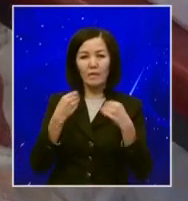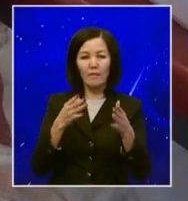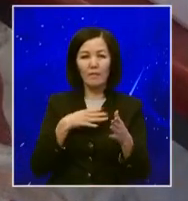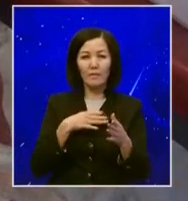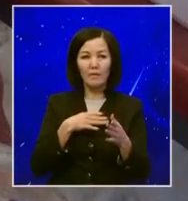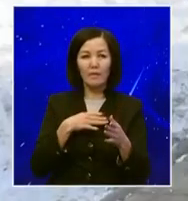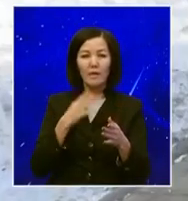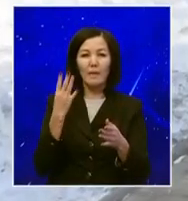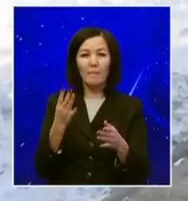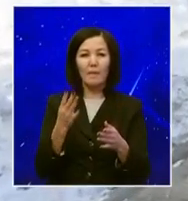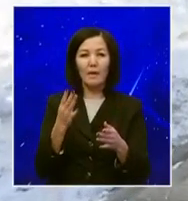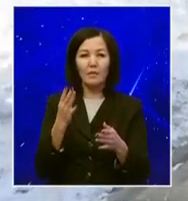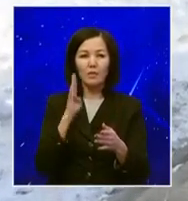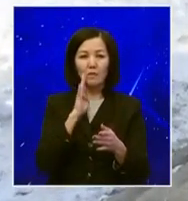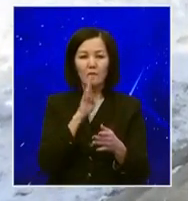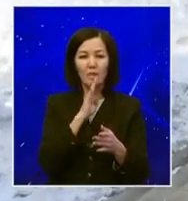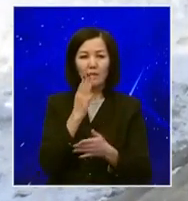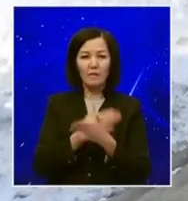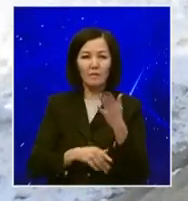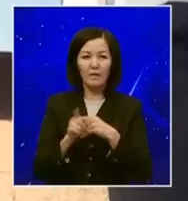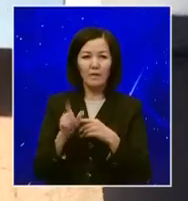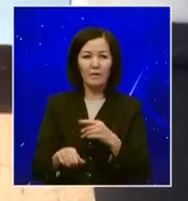них мать четверых детей, один из которых с инвалидностью.